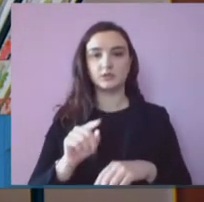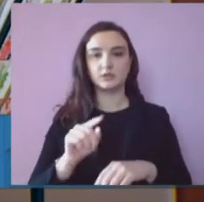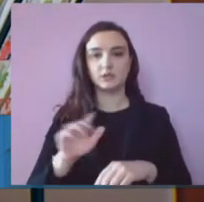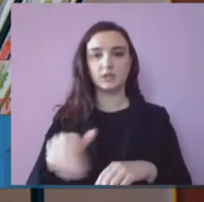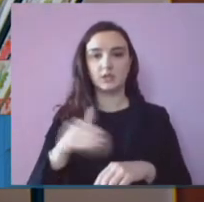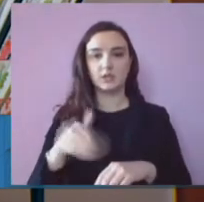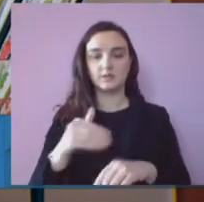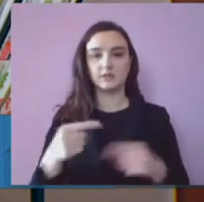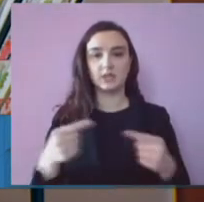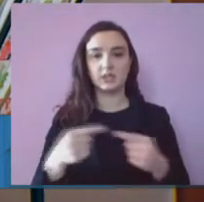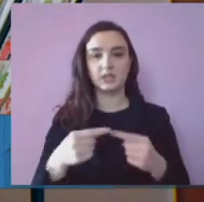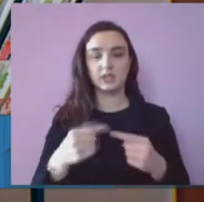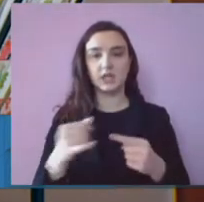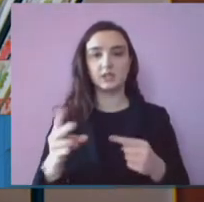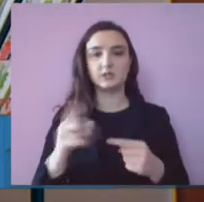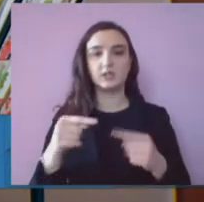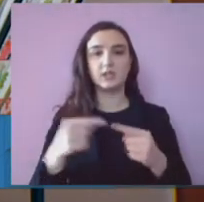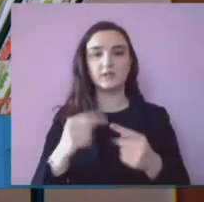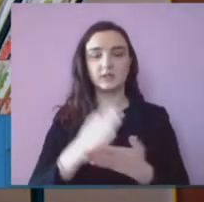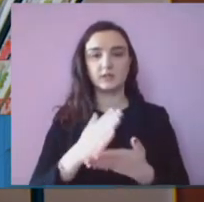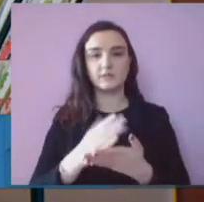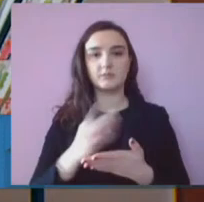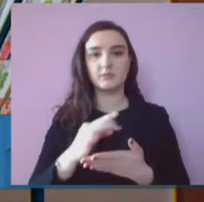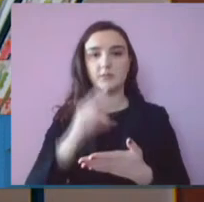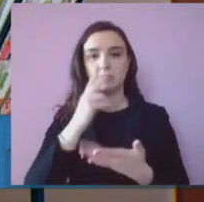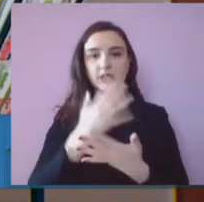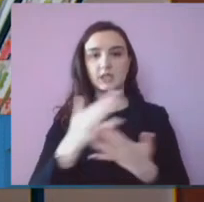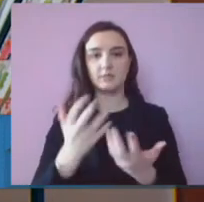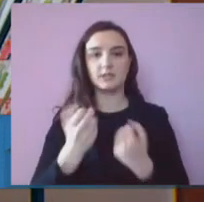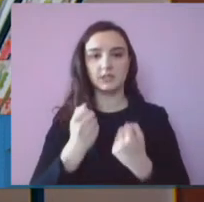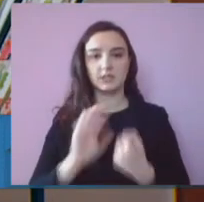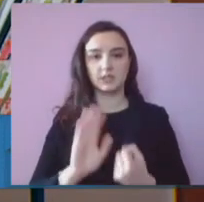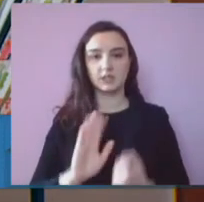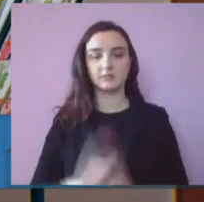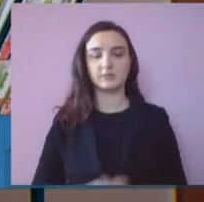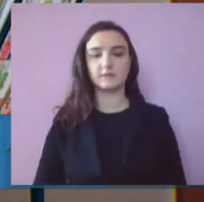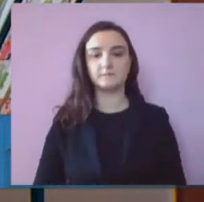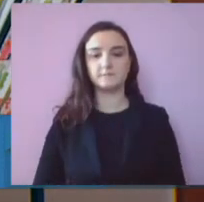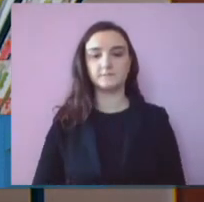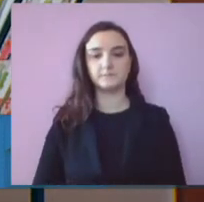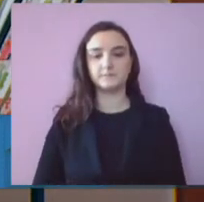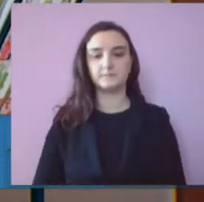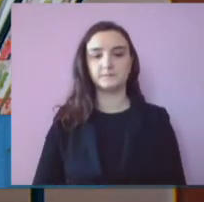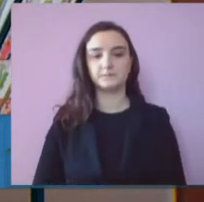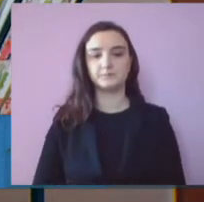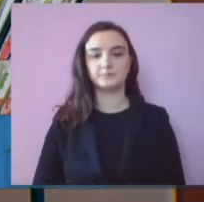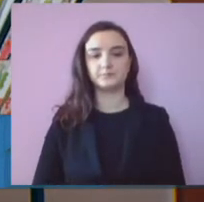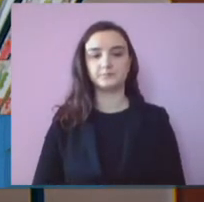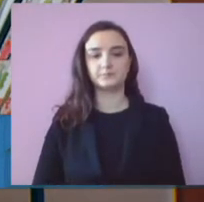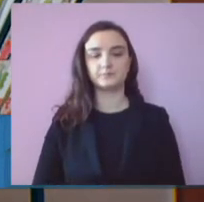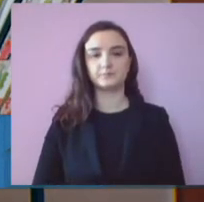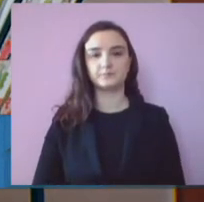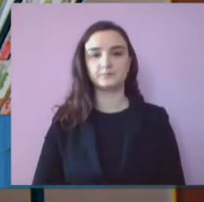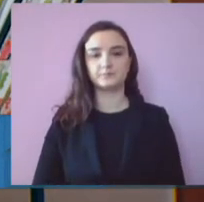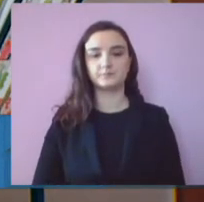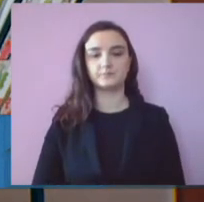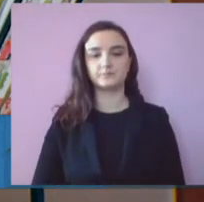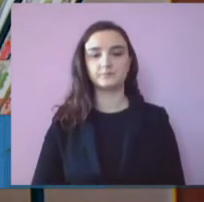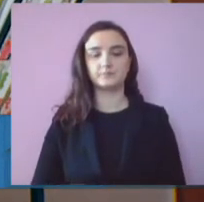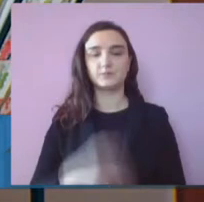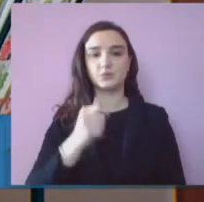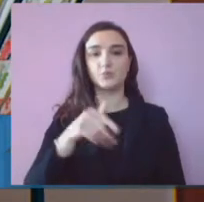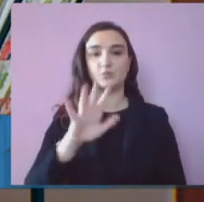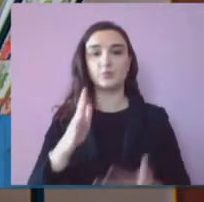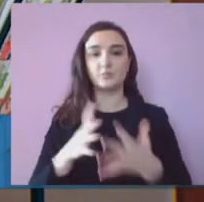დადგენილი, ან შეიძლება დადგენილი აქვს, მაგრამ მედიკამენტს არ იღებს. Დიახ, შეიძლება უზმოდ სისხლში გლუკოზის დონე ცოტა უფრო მეტი